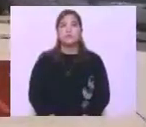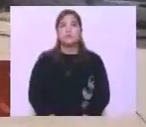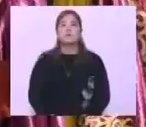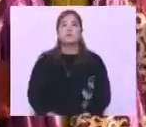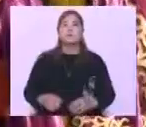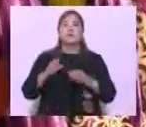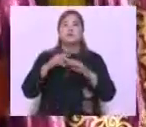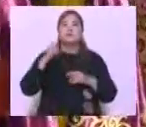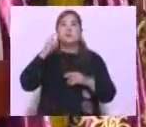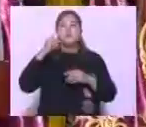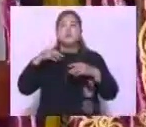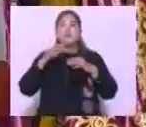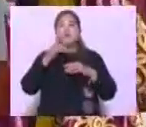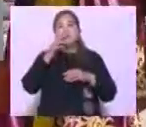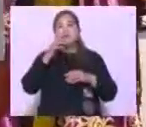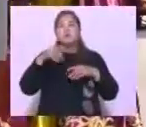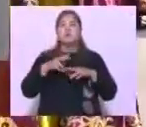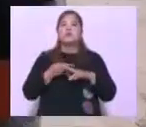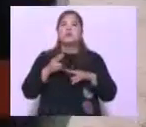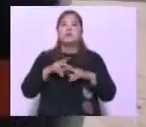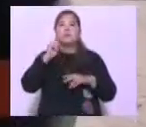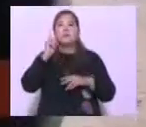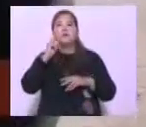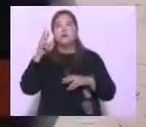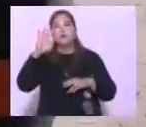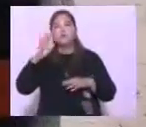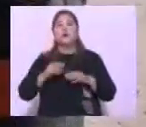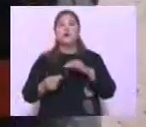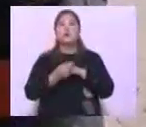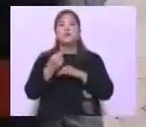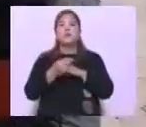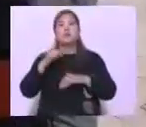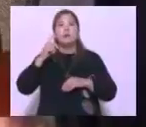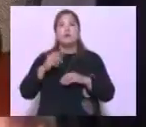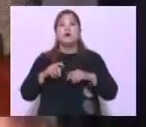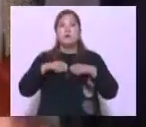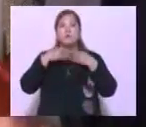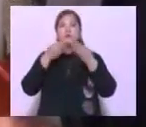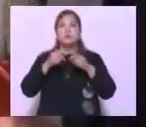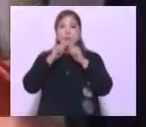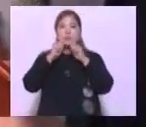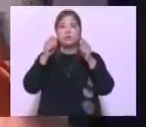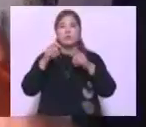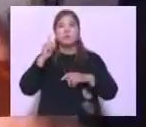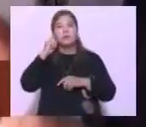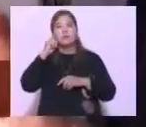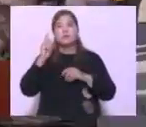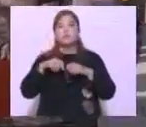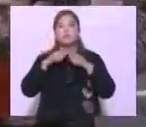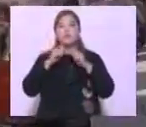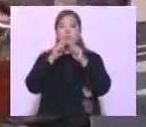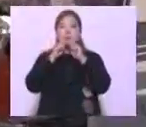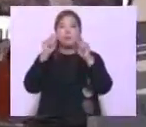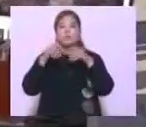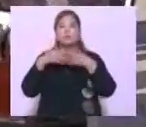Самым запоминающимся моментом стало то, что молодым бойцам вручили мобильные телефоны. По словам организаторов, это делается для того, чтобы солдаты